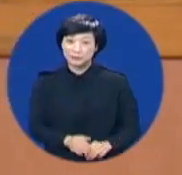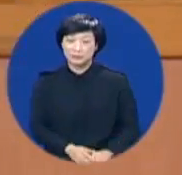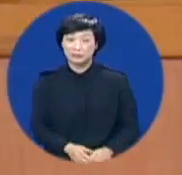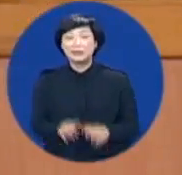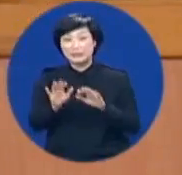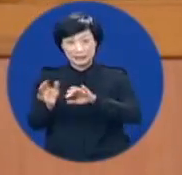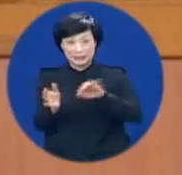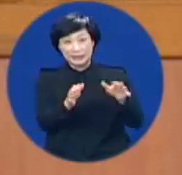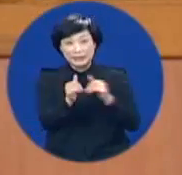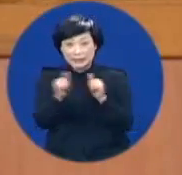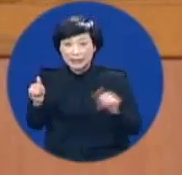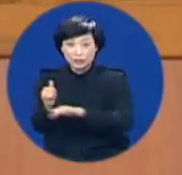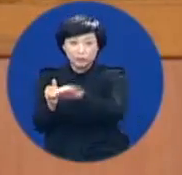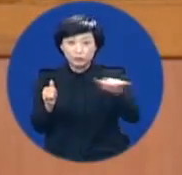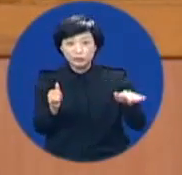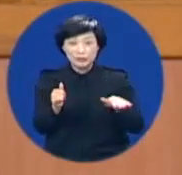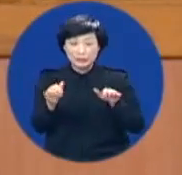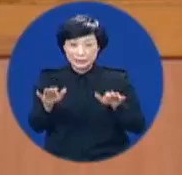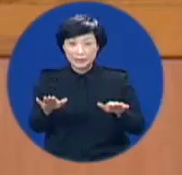인간에게